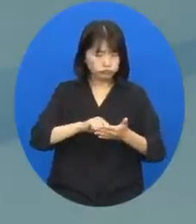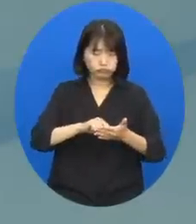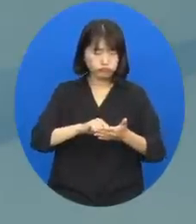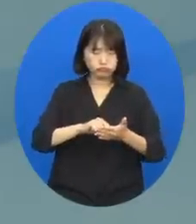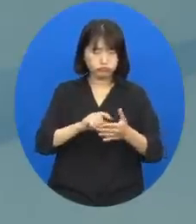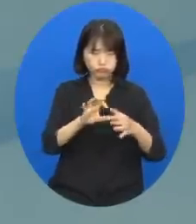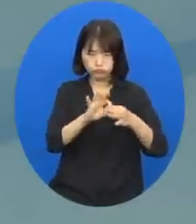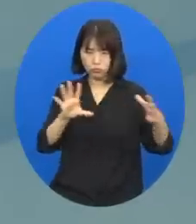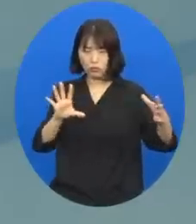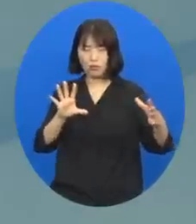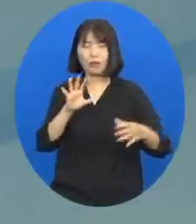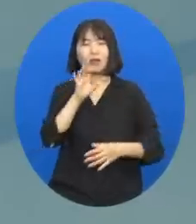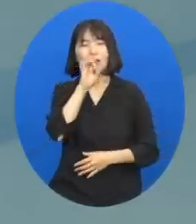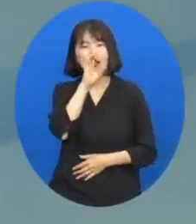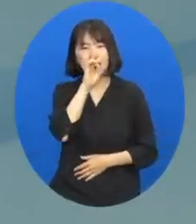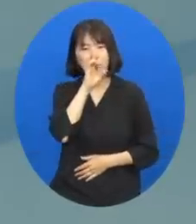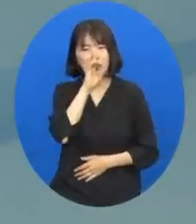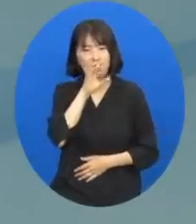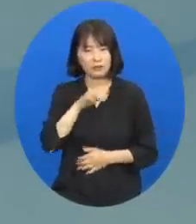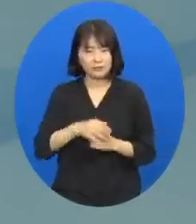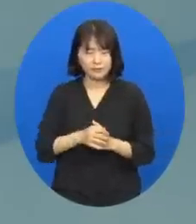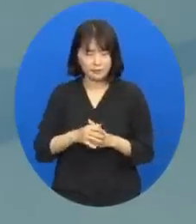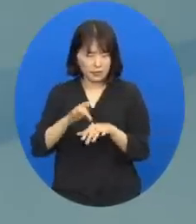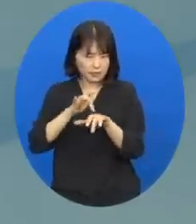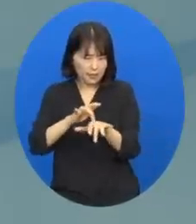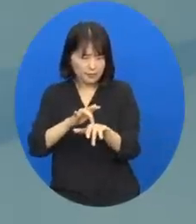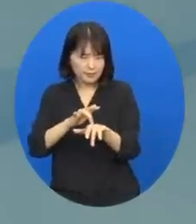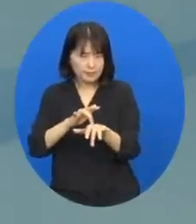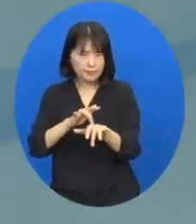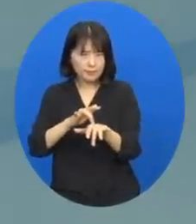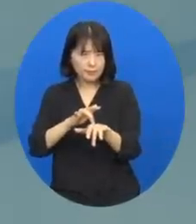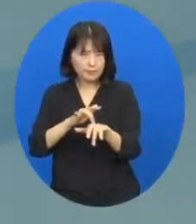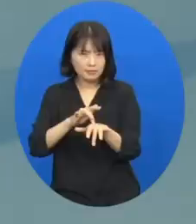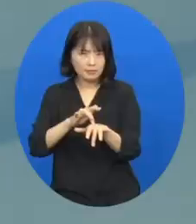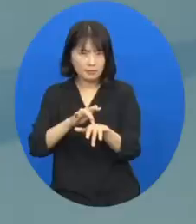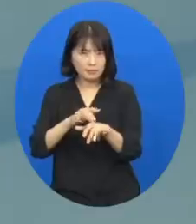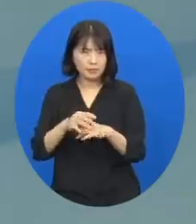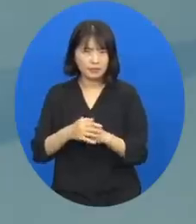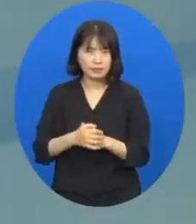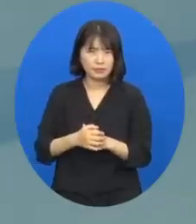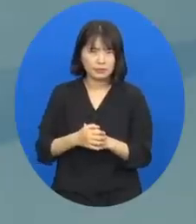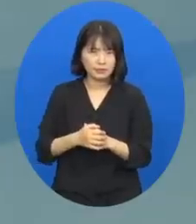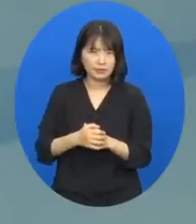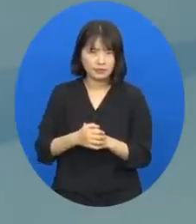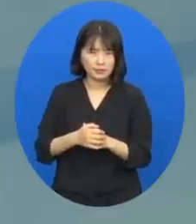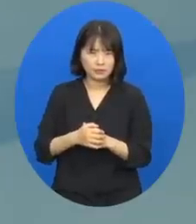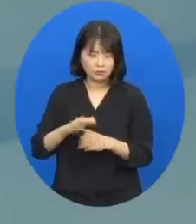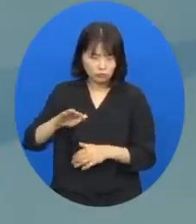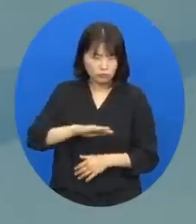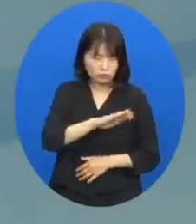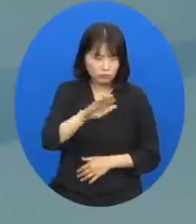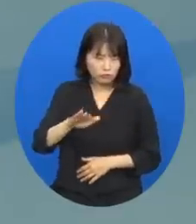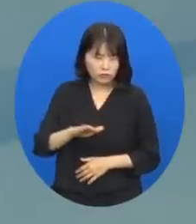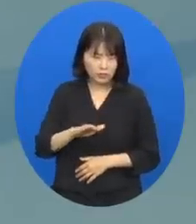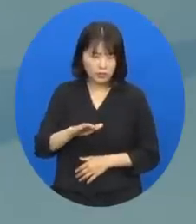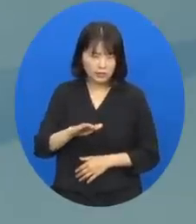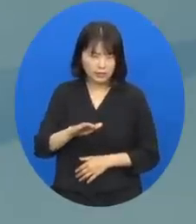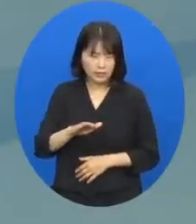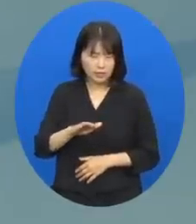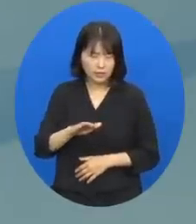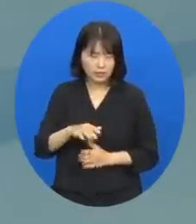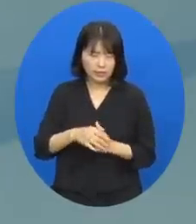요 우는 사자와 같이 조금이라도 피팅 나면 거기에 우리에게 시기와 미움과 제트 를 집어 넣고